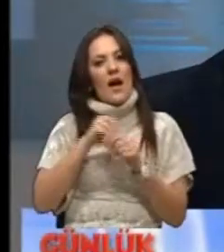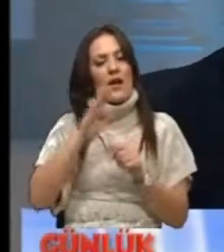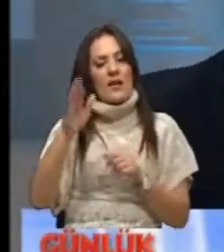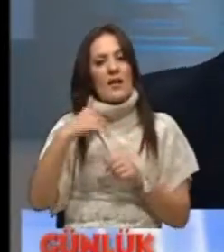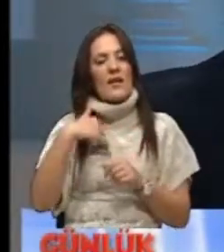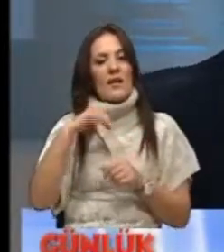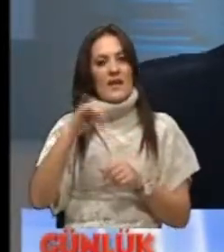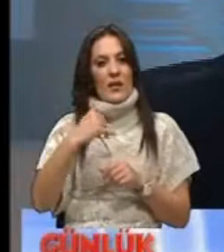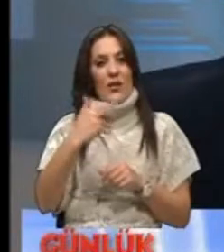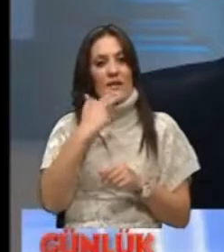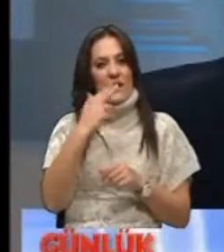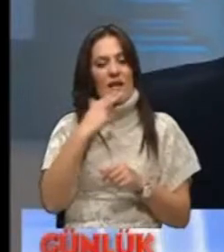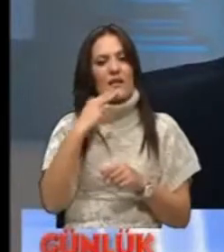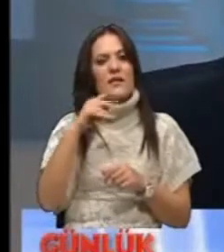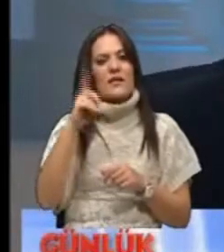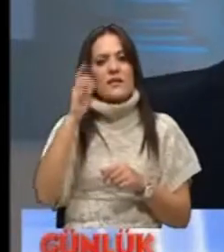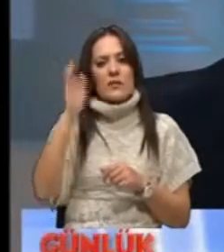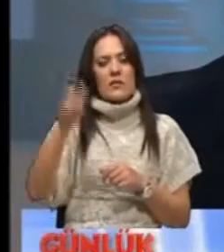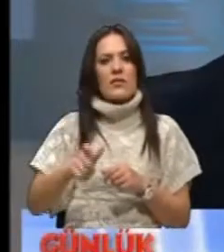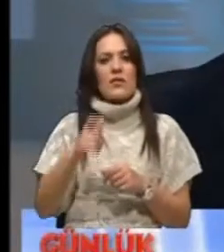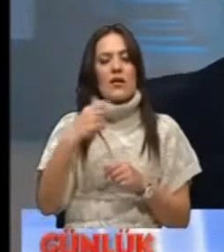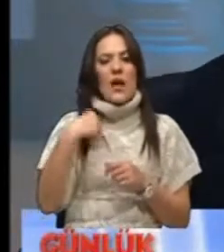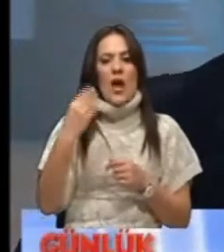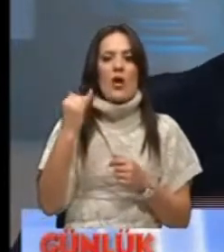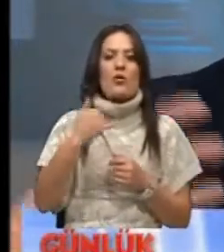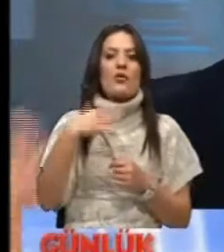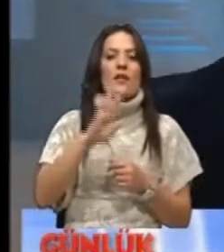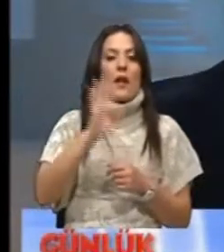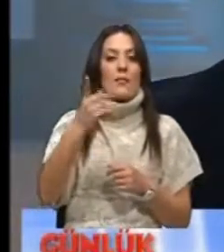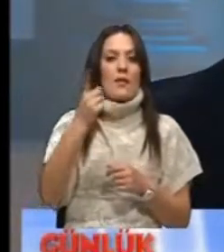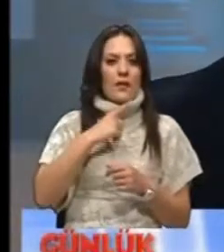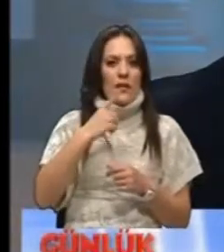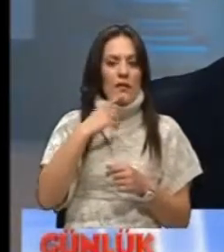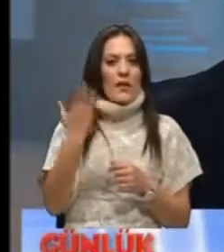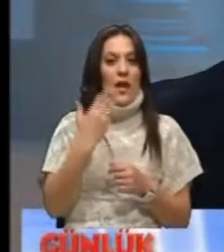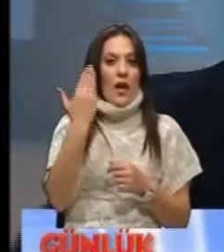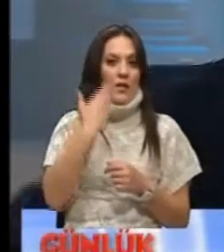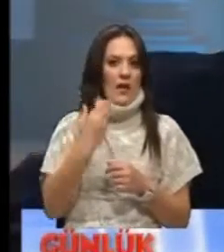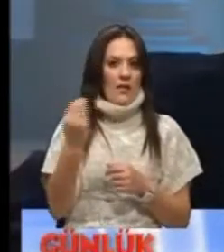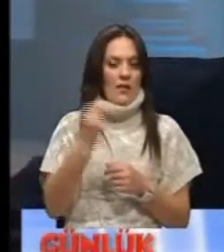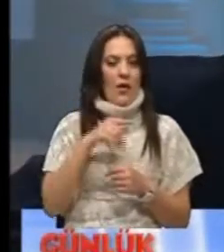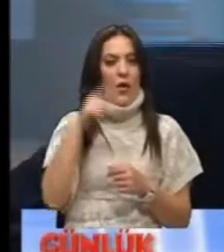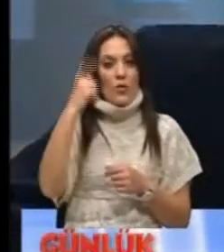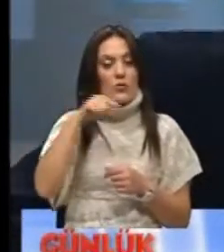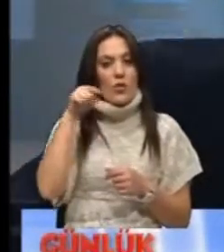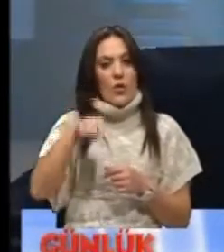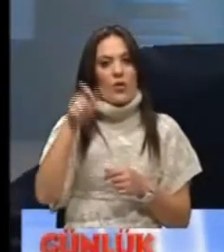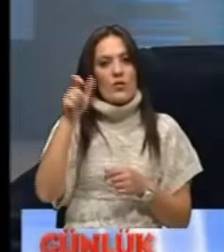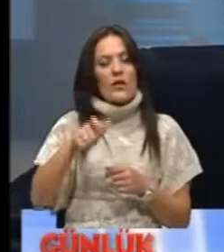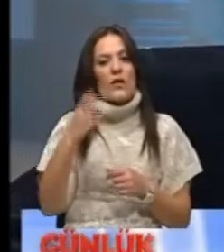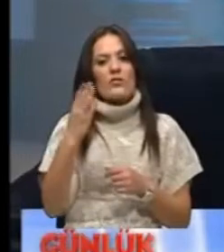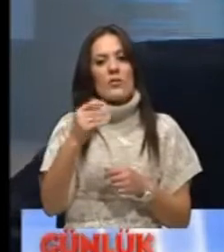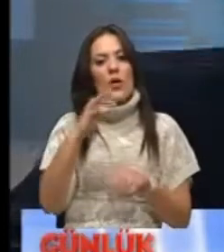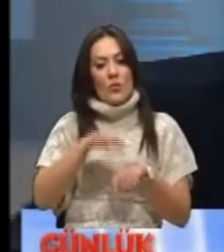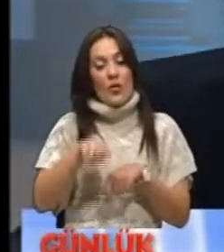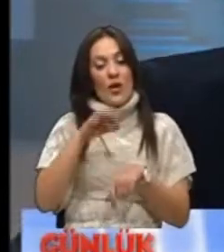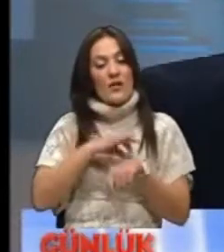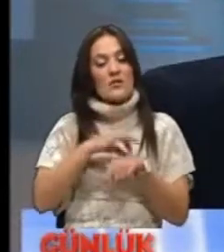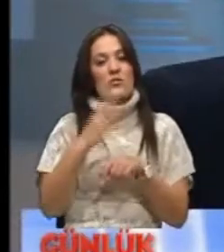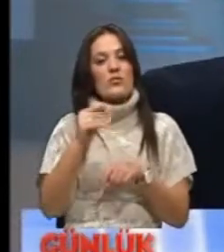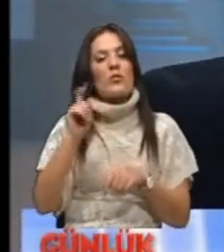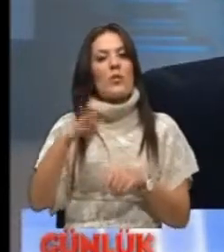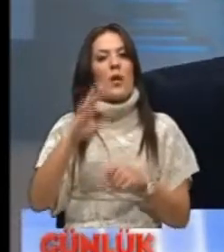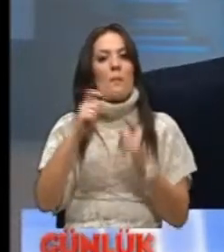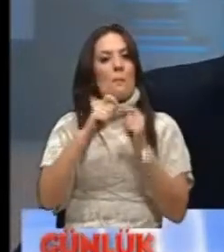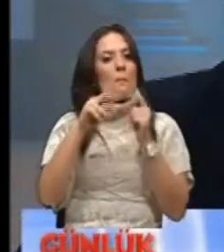kadın imgesi itici değildir. Çekicidir, sevimlidir, daha hoştur hatta. Evet. O yüzden orada anoreksiye fazla rastlanmıyor. Batı'da çok